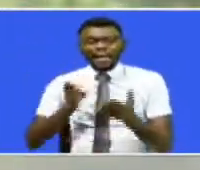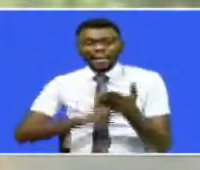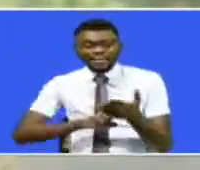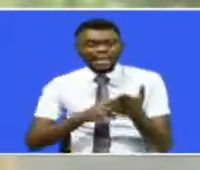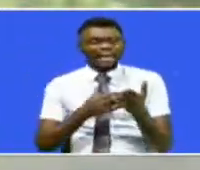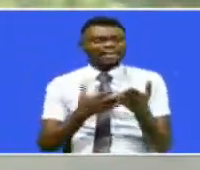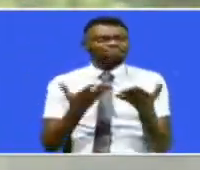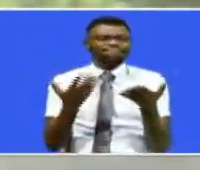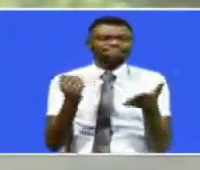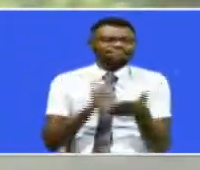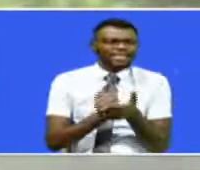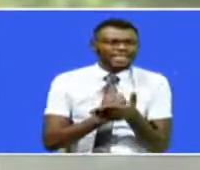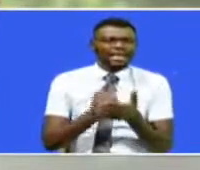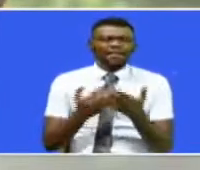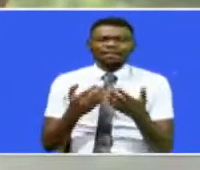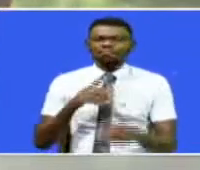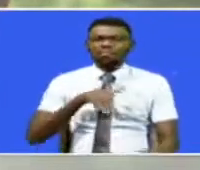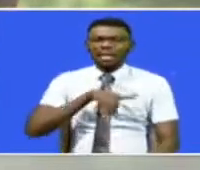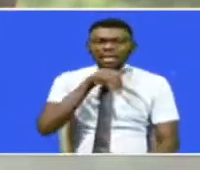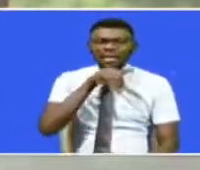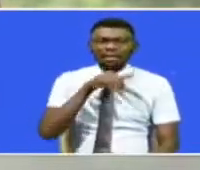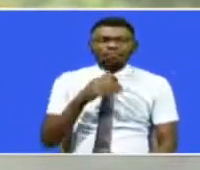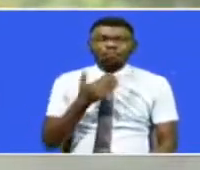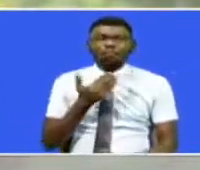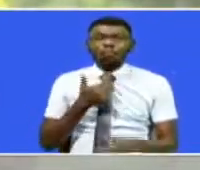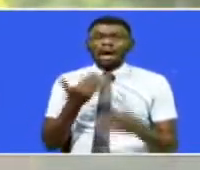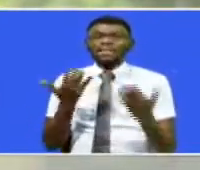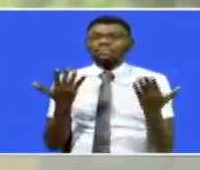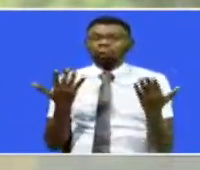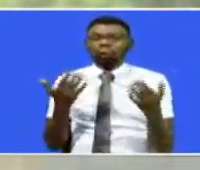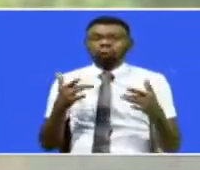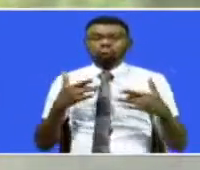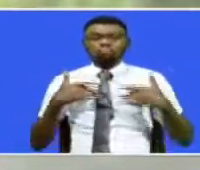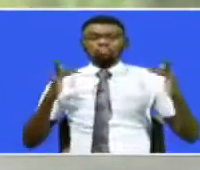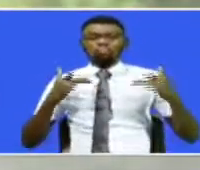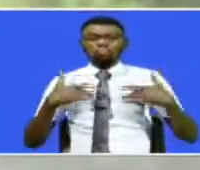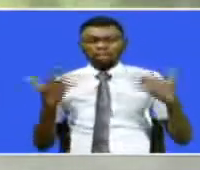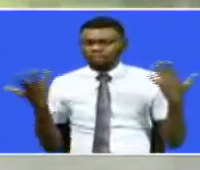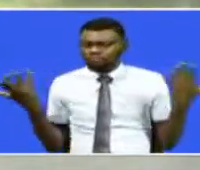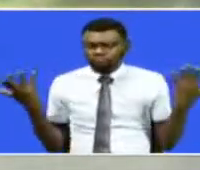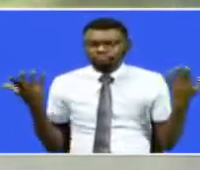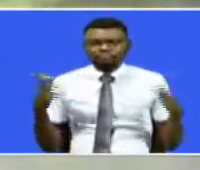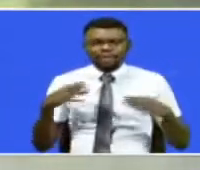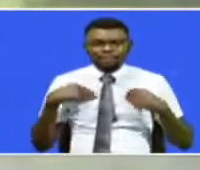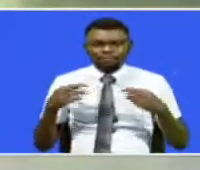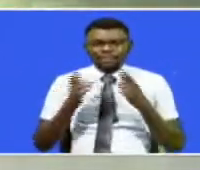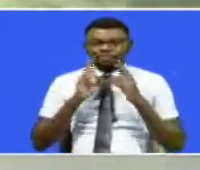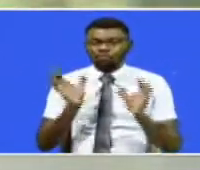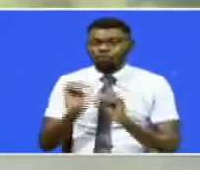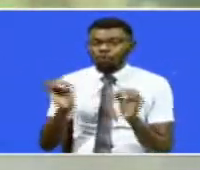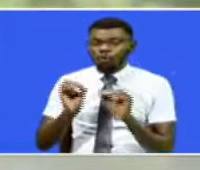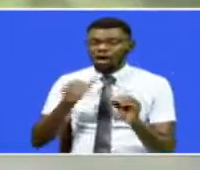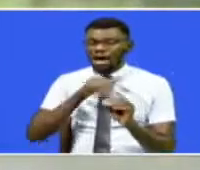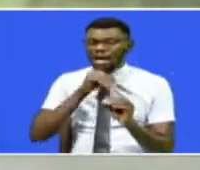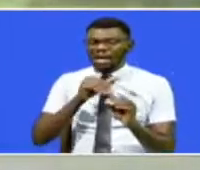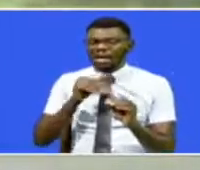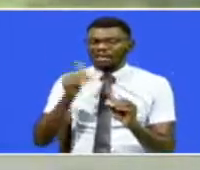Tumumesikia anataka ile kwanza ile mambo yake ya kukataa mambo ya uchaguzi, kwa sababu amejua Kura